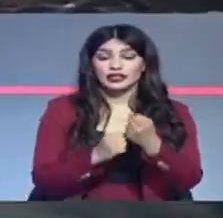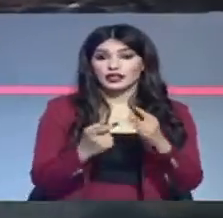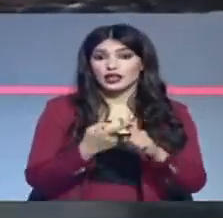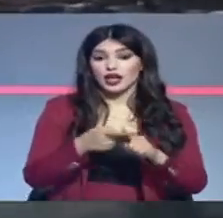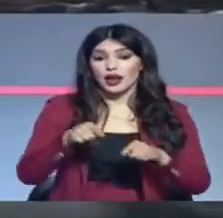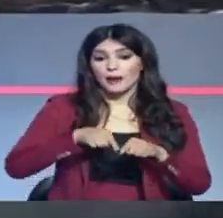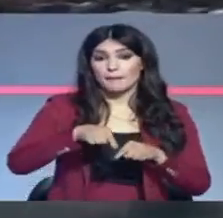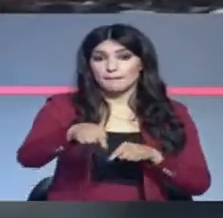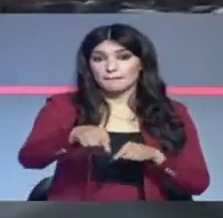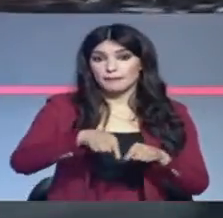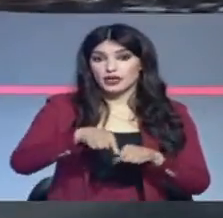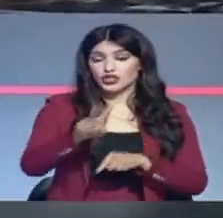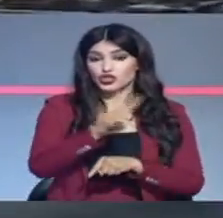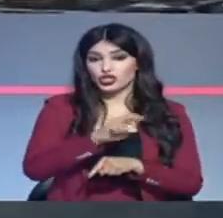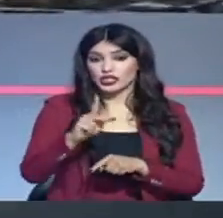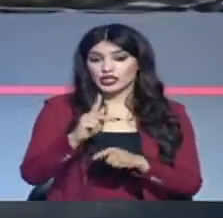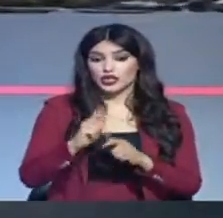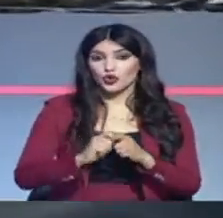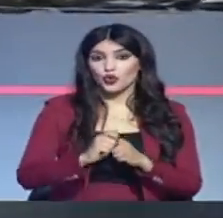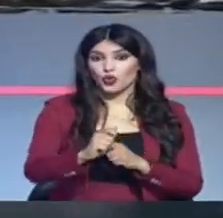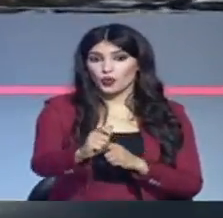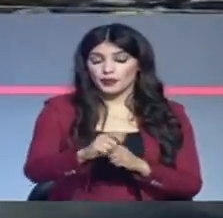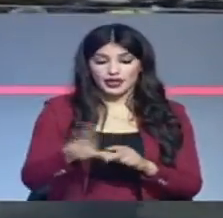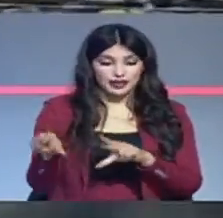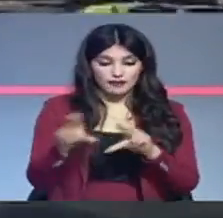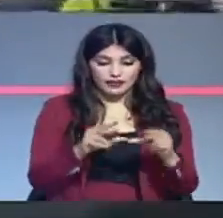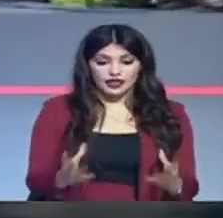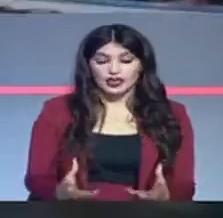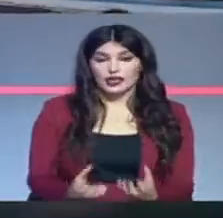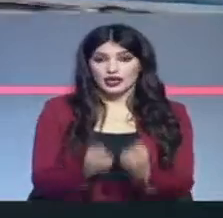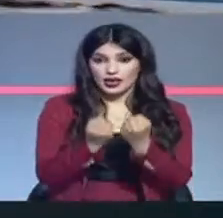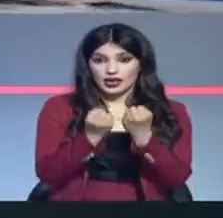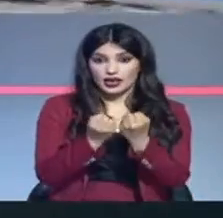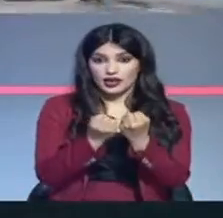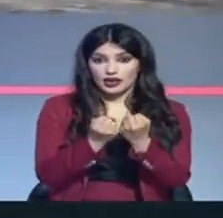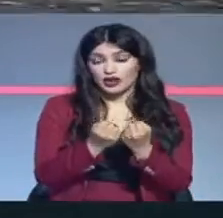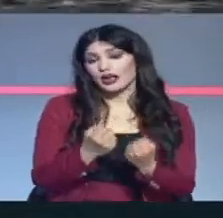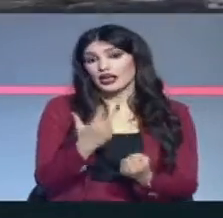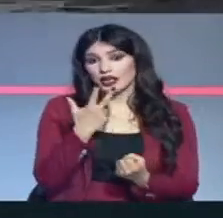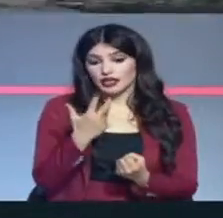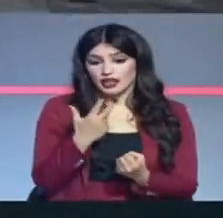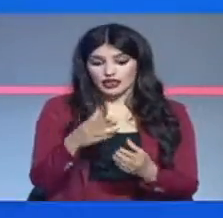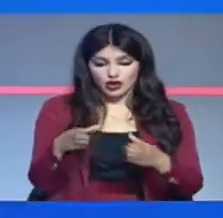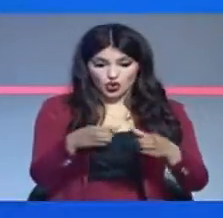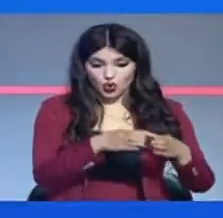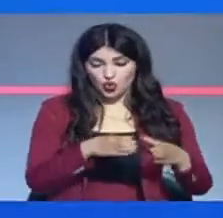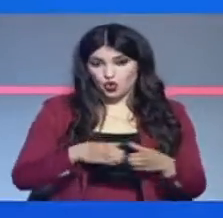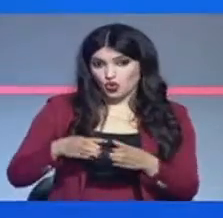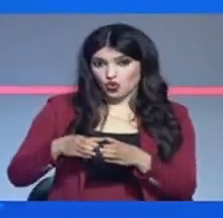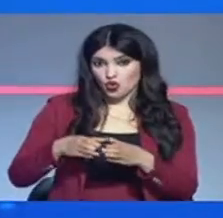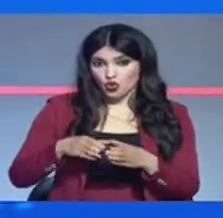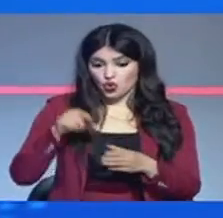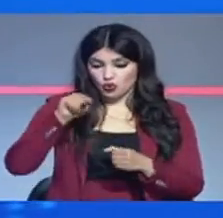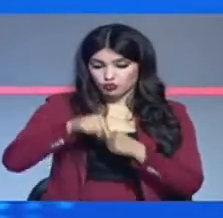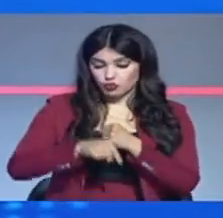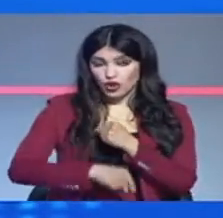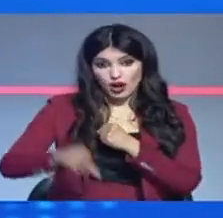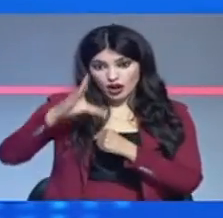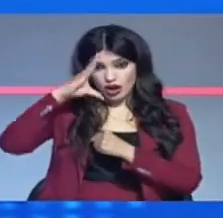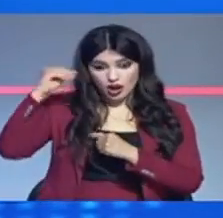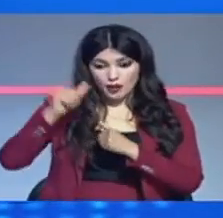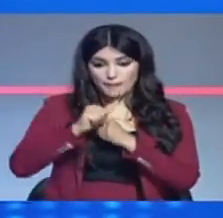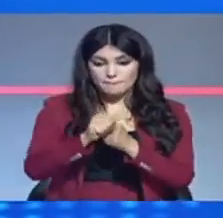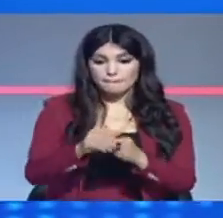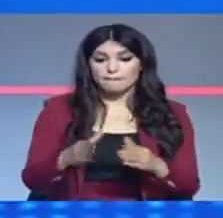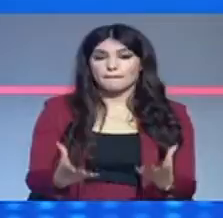بعد نحو عشرين كيلو متر كذلك انقضت ثلاث وحده بحريه معززه بفريق من الغواصين في عمليات ثانيه بالمنطقه